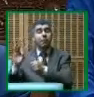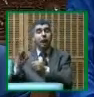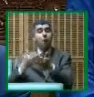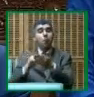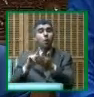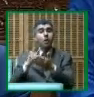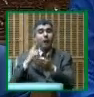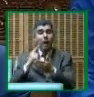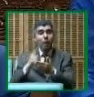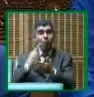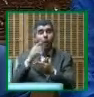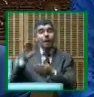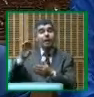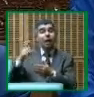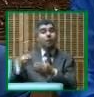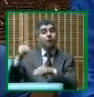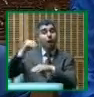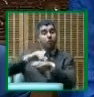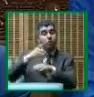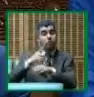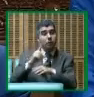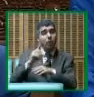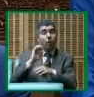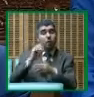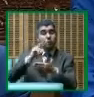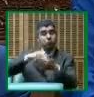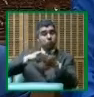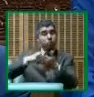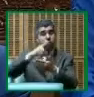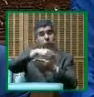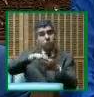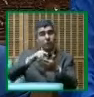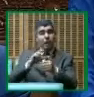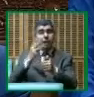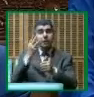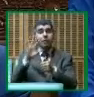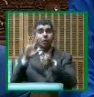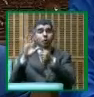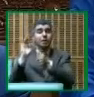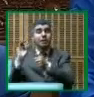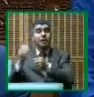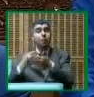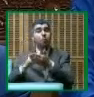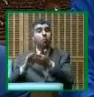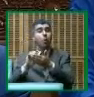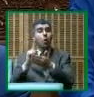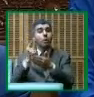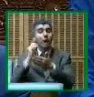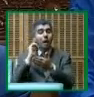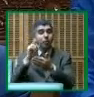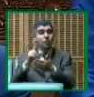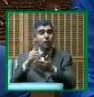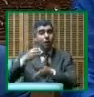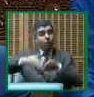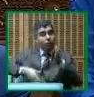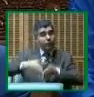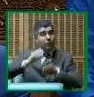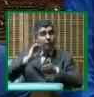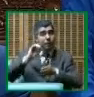على 600 مليون درهم، واحدة أخرى بالنسبة للدار البيضاء المدينة العتيقة 360 مليون درهم، المدينة العتيقة